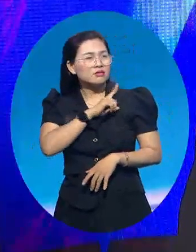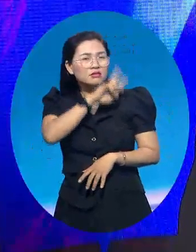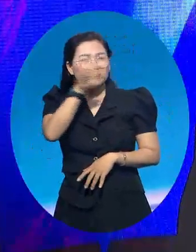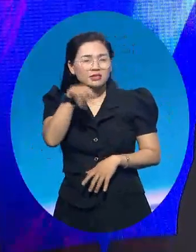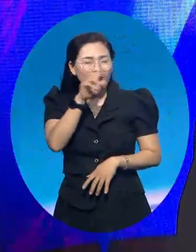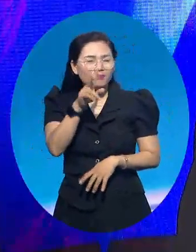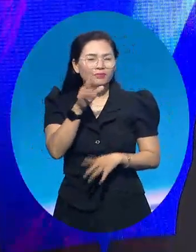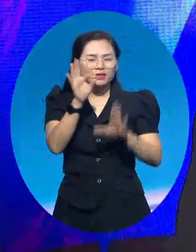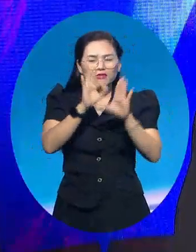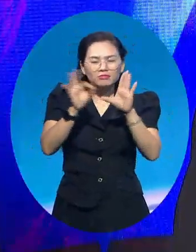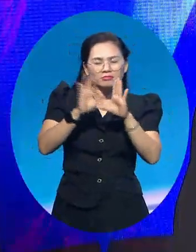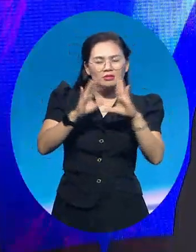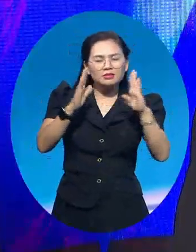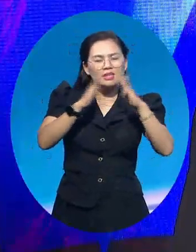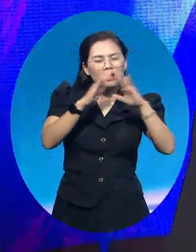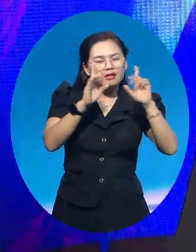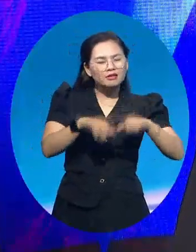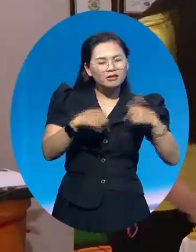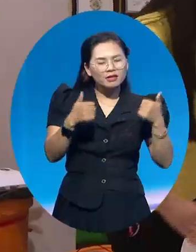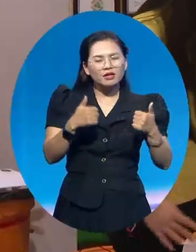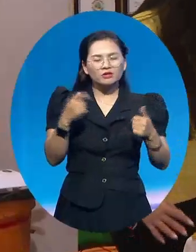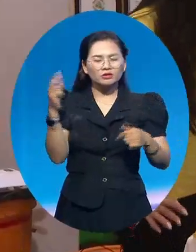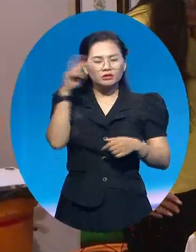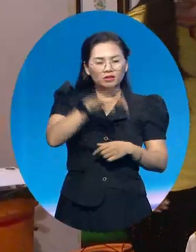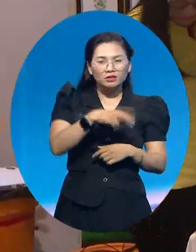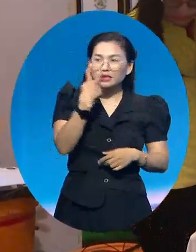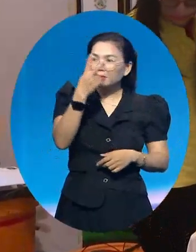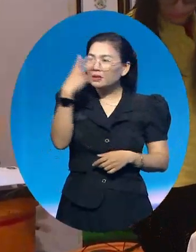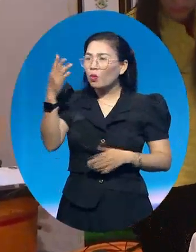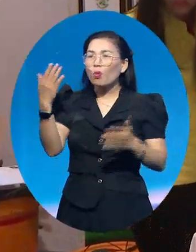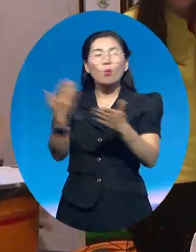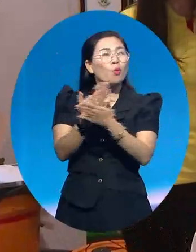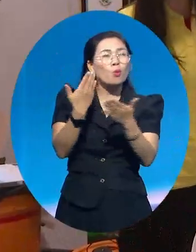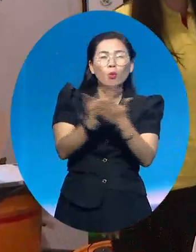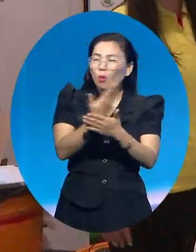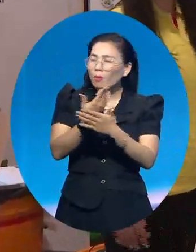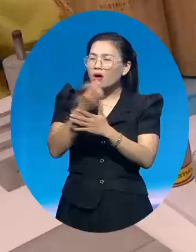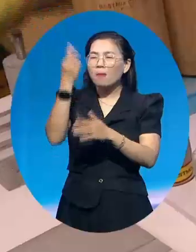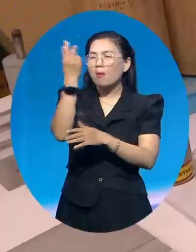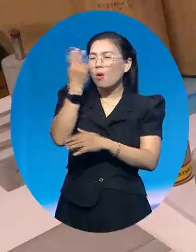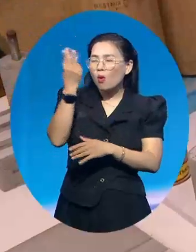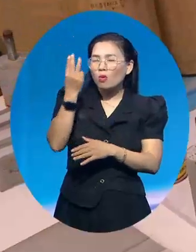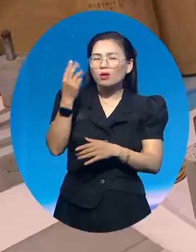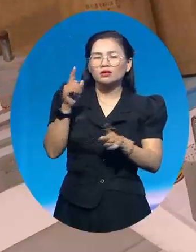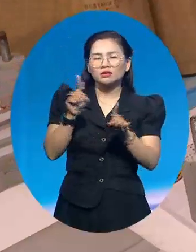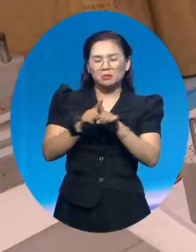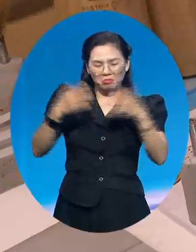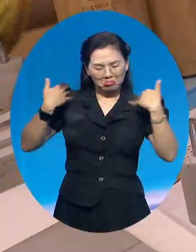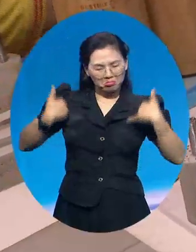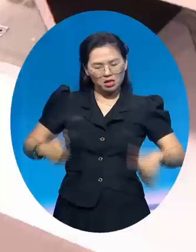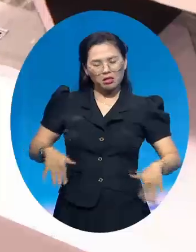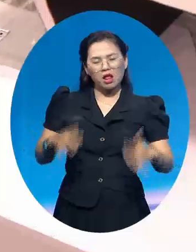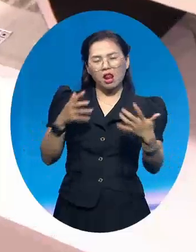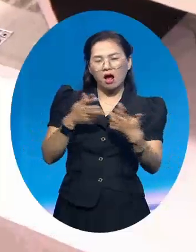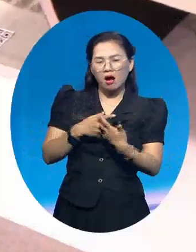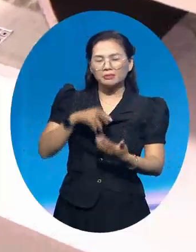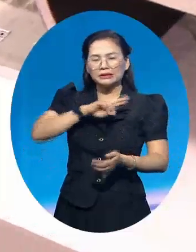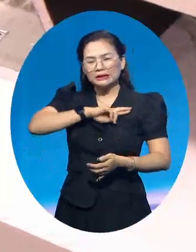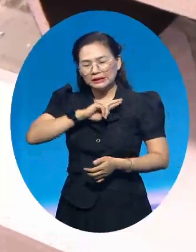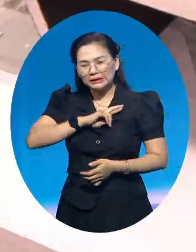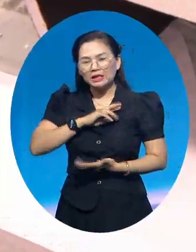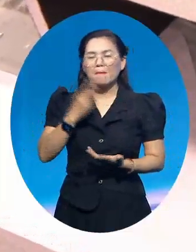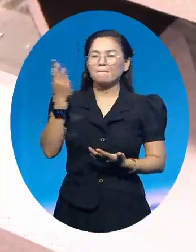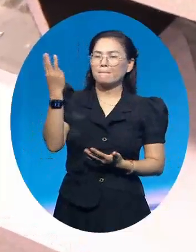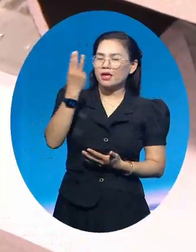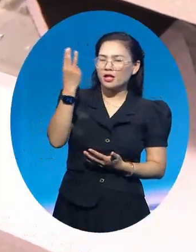sống nó tạm gọi, có thể gọi là hơi phi truyền thống một chút xíu. Trong đó cái yếu tố về cá tính, yếu tố về các xu hướng thẩm mỹ đương